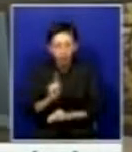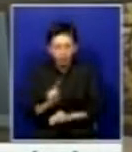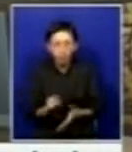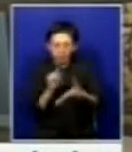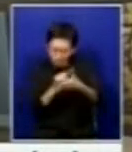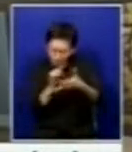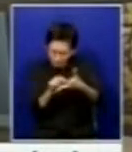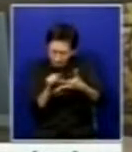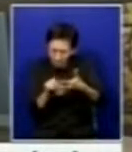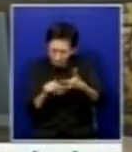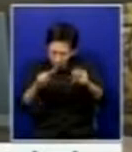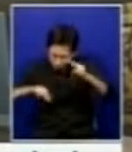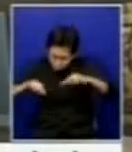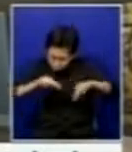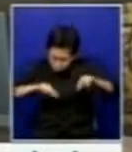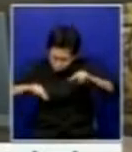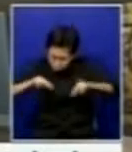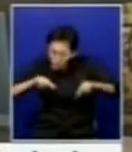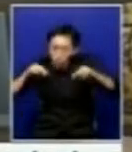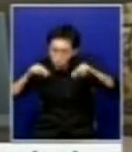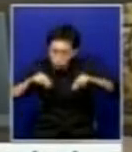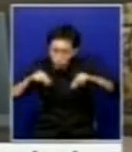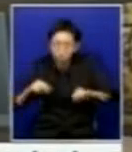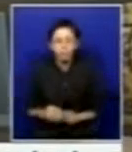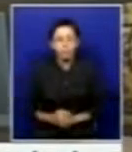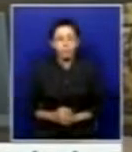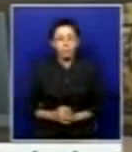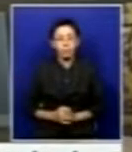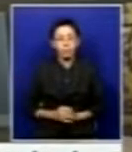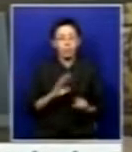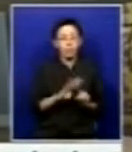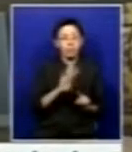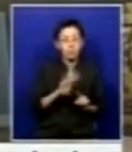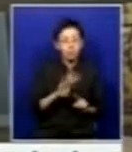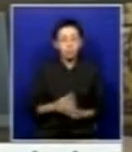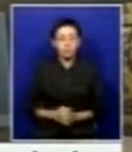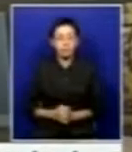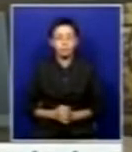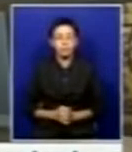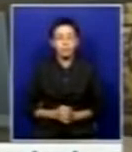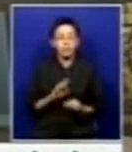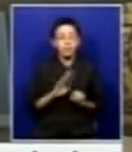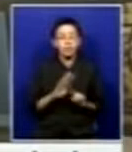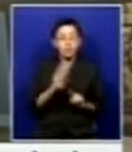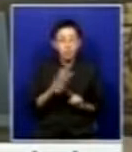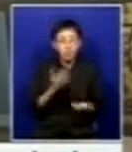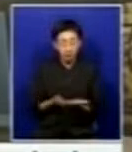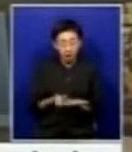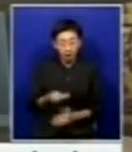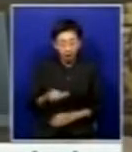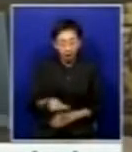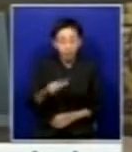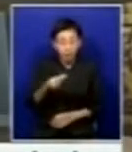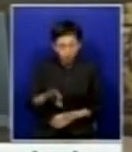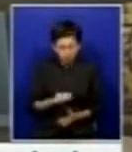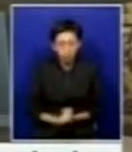อบต้องดูเรื่องที่4ครับท่านประธานครับปฏิเสธไม่ได้ครับว่าเมื่อเราจะให้เงินเข้าไปใช้แล้วเนี่ยเ